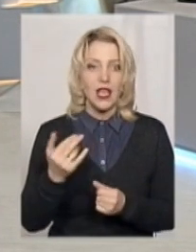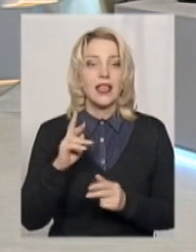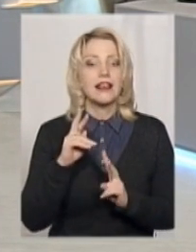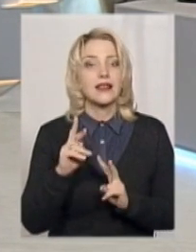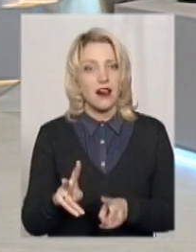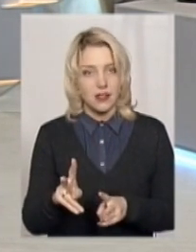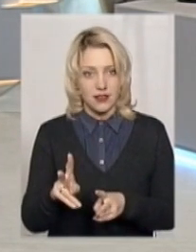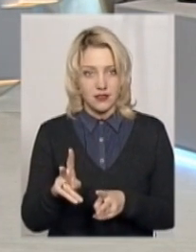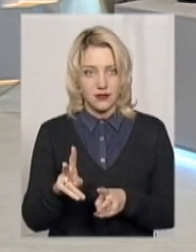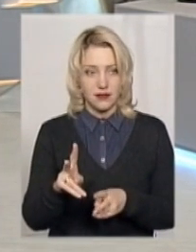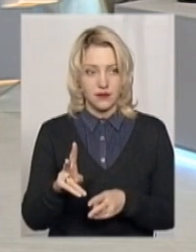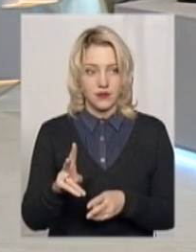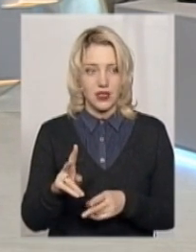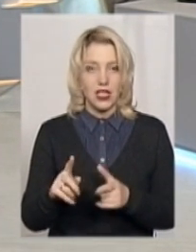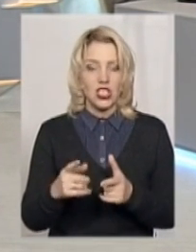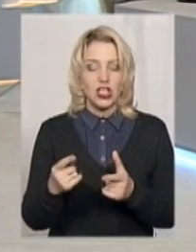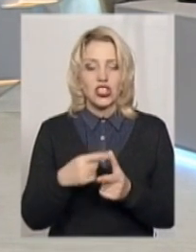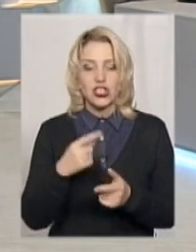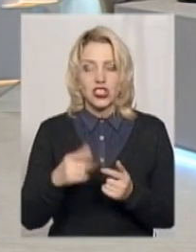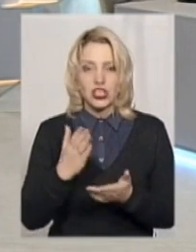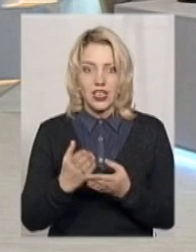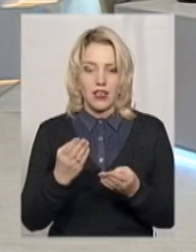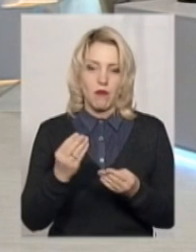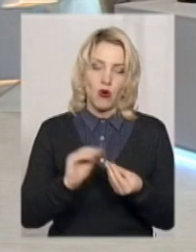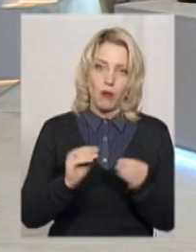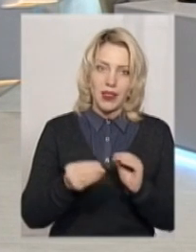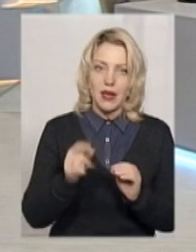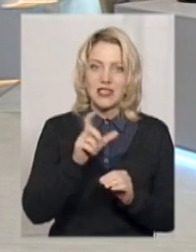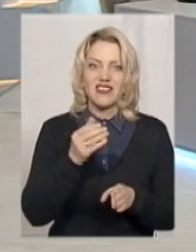як, чи є проблеми з виділенням коштів?